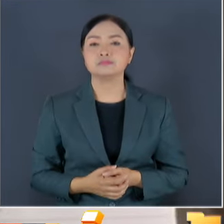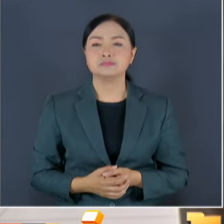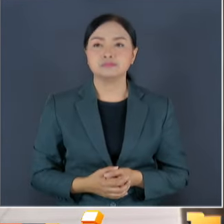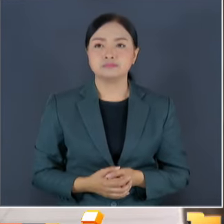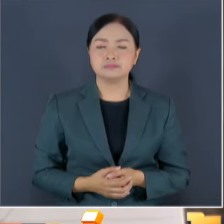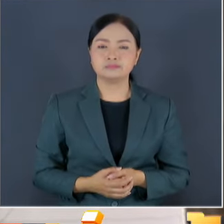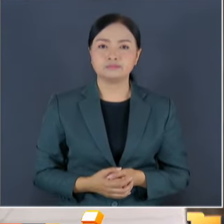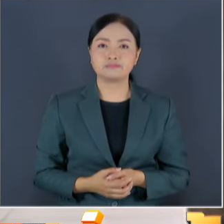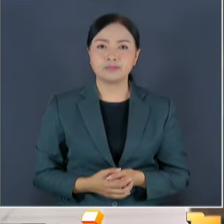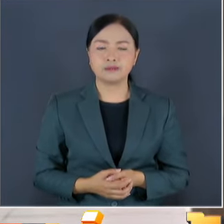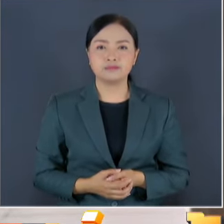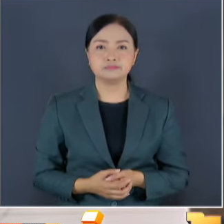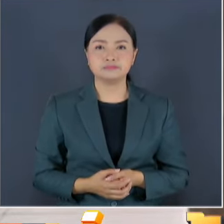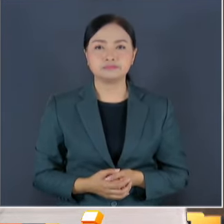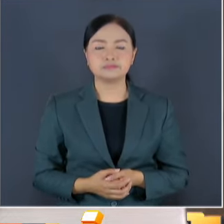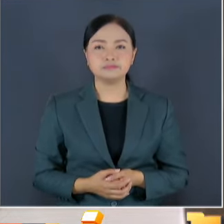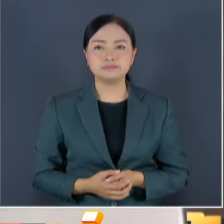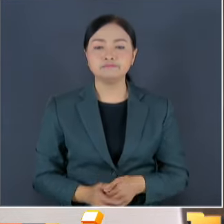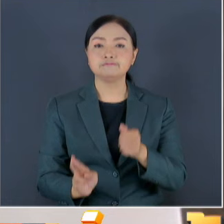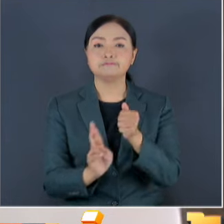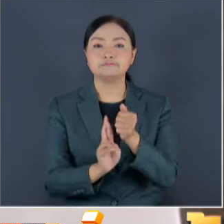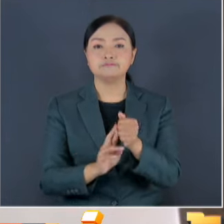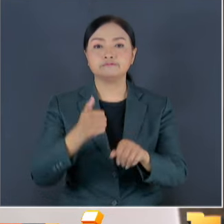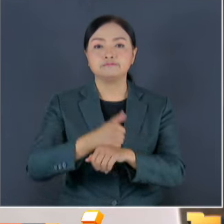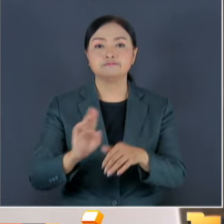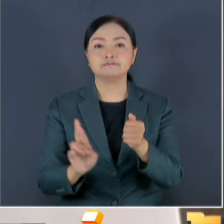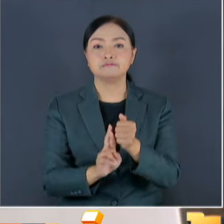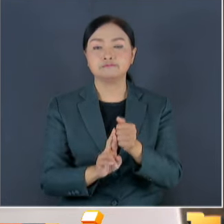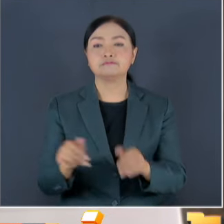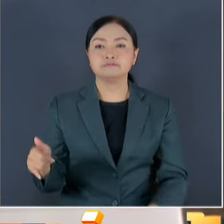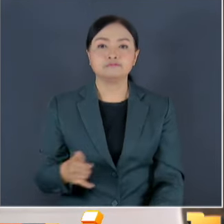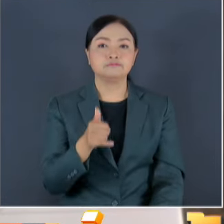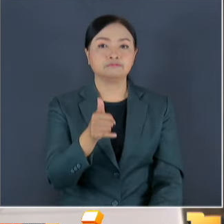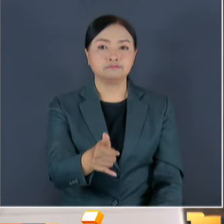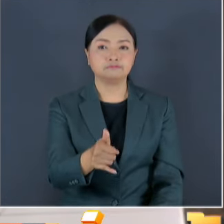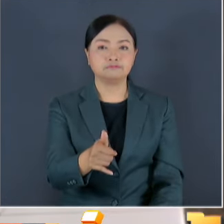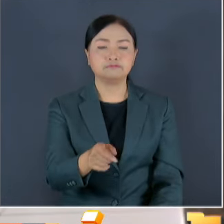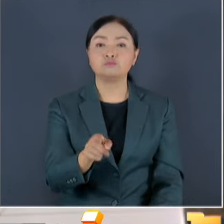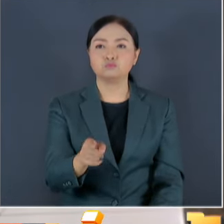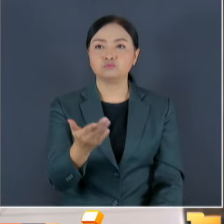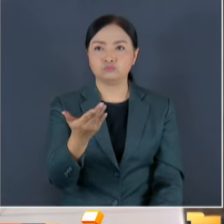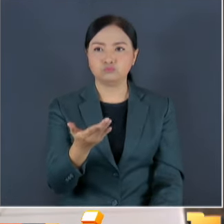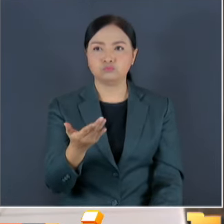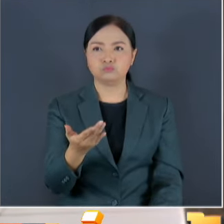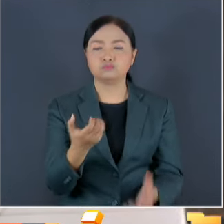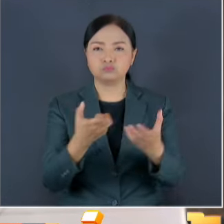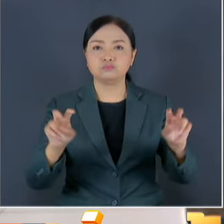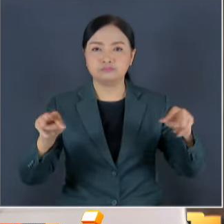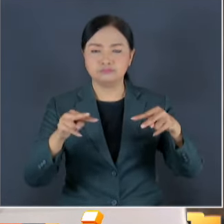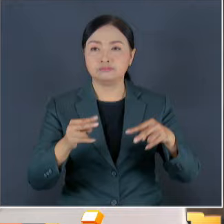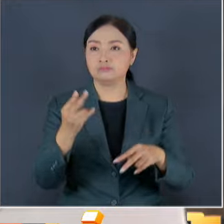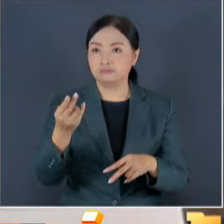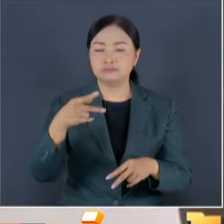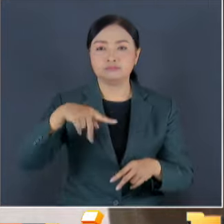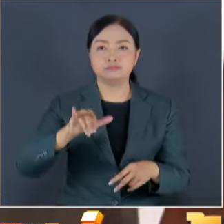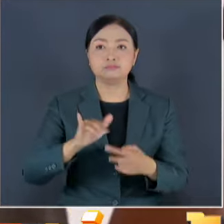มฮะอ้าวทีนี้ท่านรองผู้กำกับการสอบสวนสน.ห้วยขวางเดินทางไปที่สภ.นราธิเบศรไปขอรับวัตถุพยาน2รายการโด